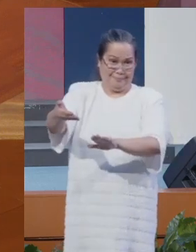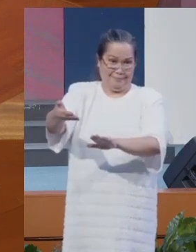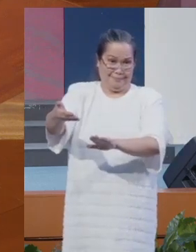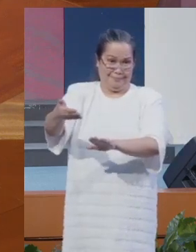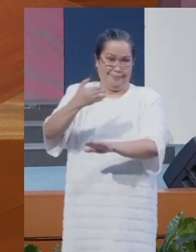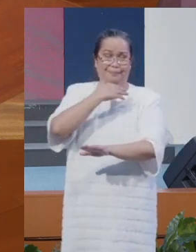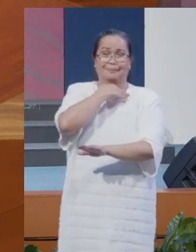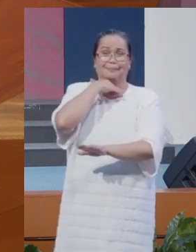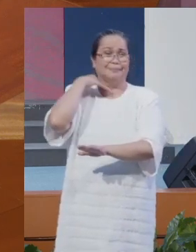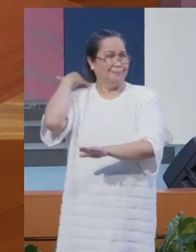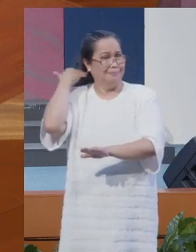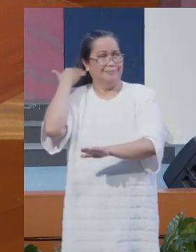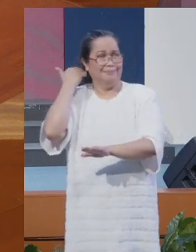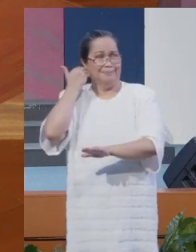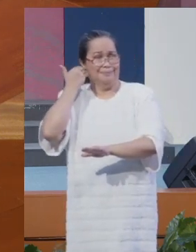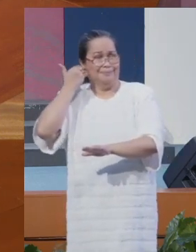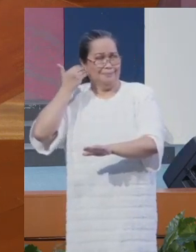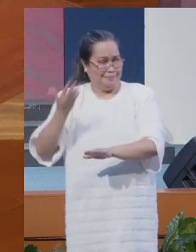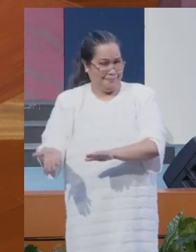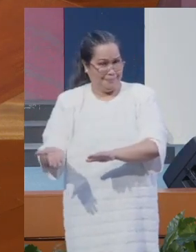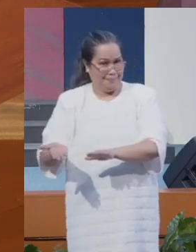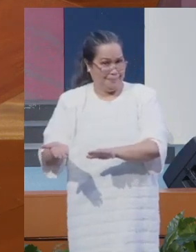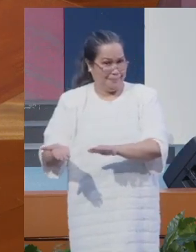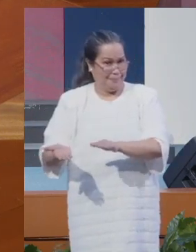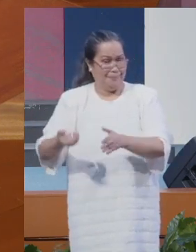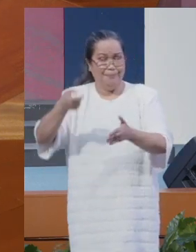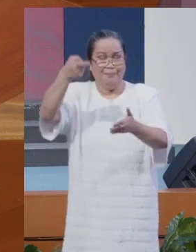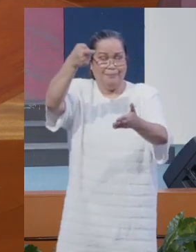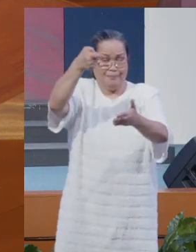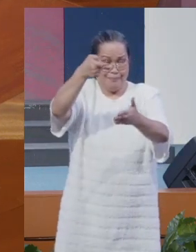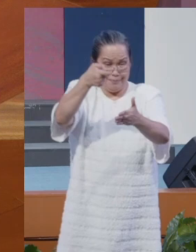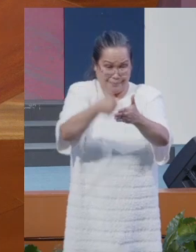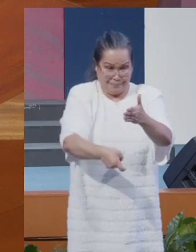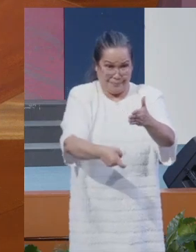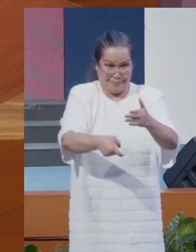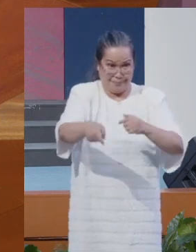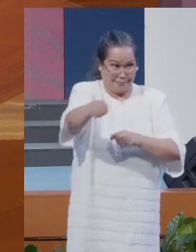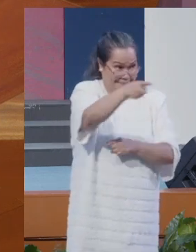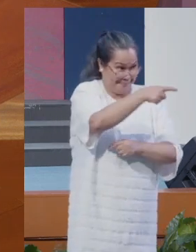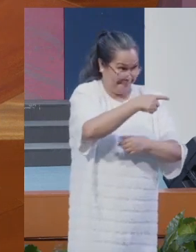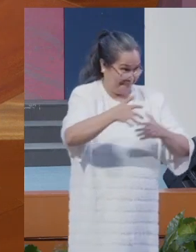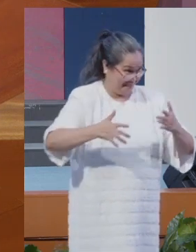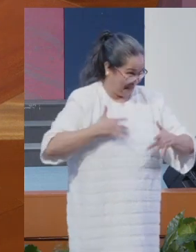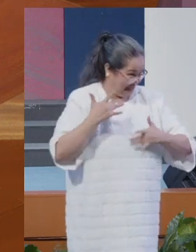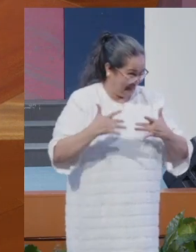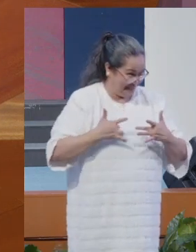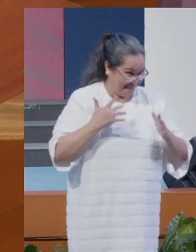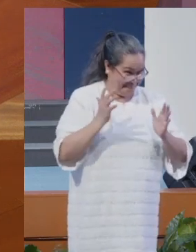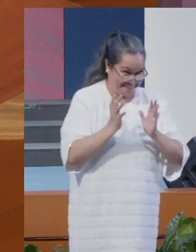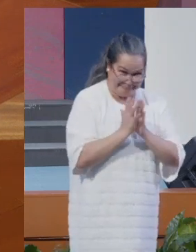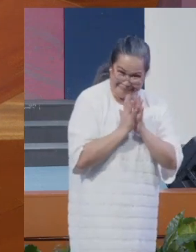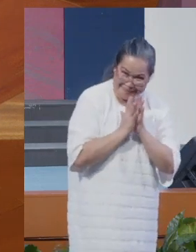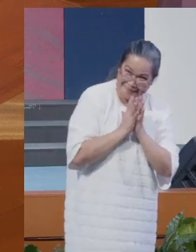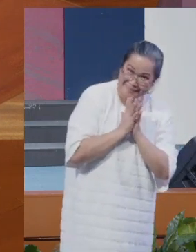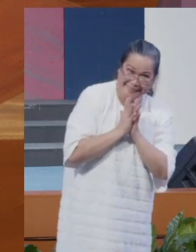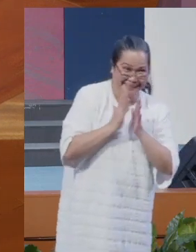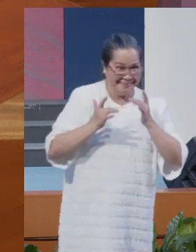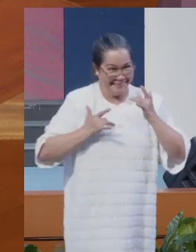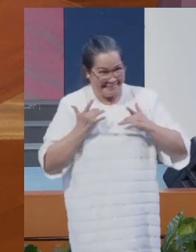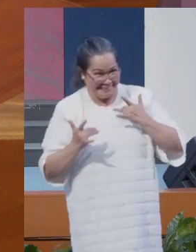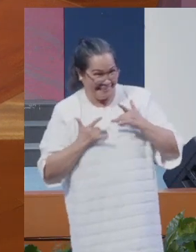verse 35, ang cost ng ating rejoicing. Kaya